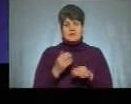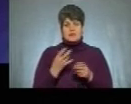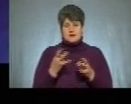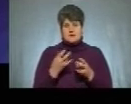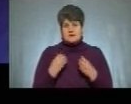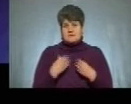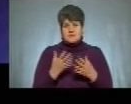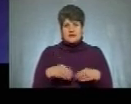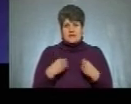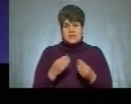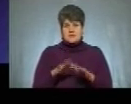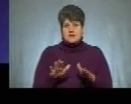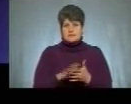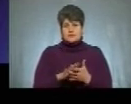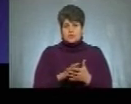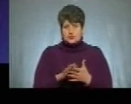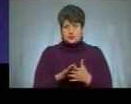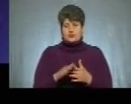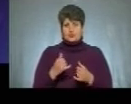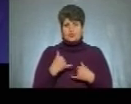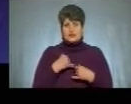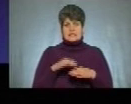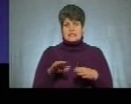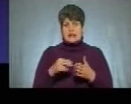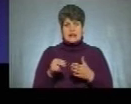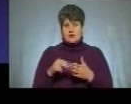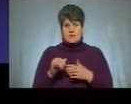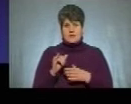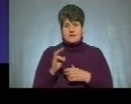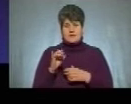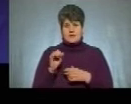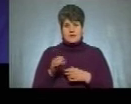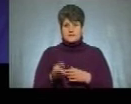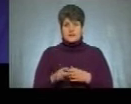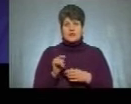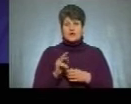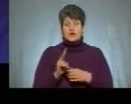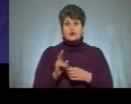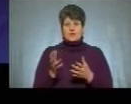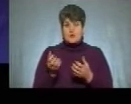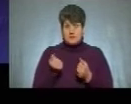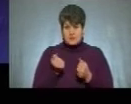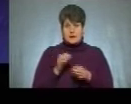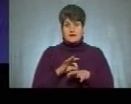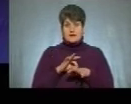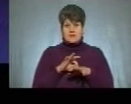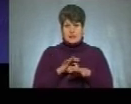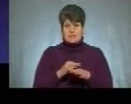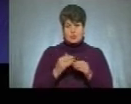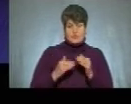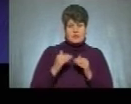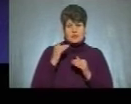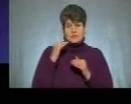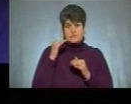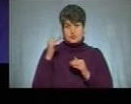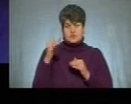Ми все даємо дітям безкоштовно, в нас діти не купують інвентар. І тому ті, яких ми беремо і ведемо до великих висот,